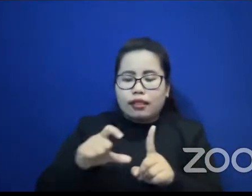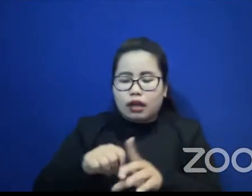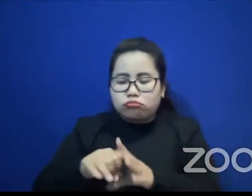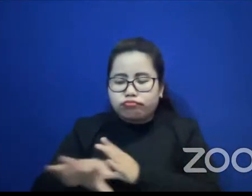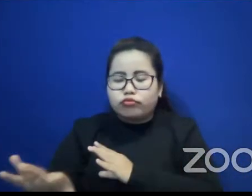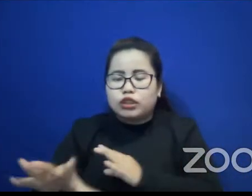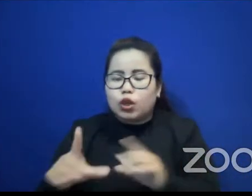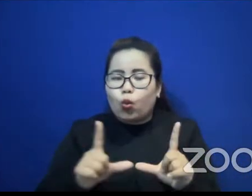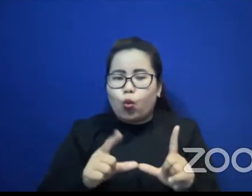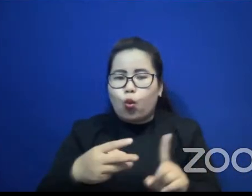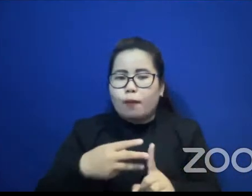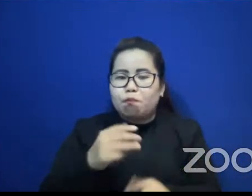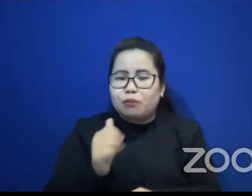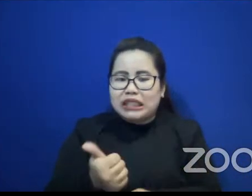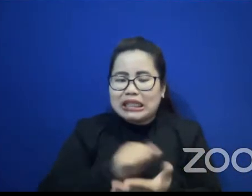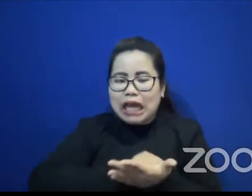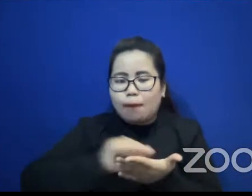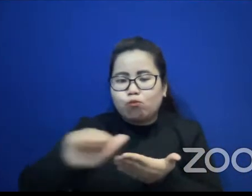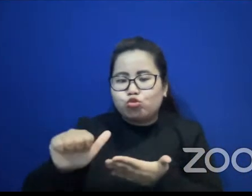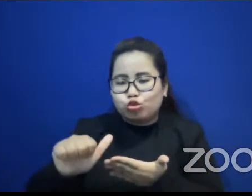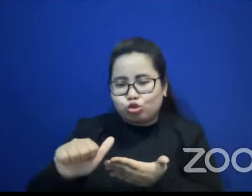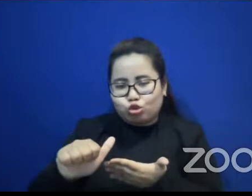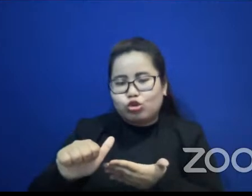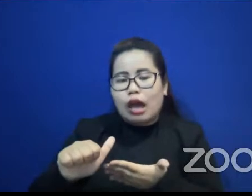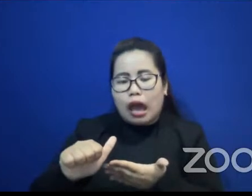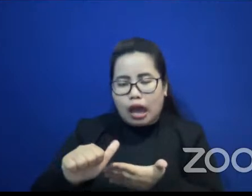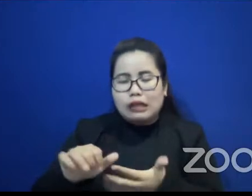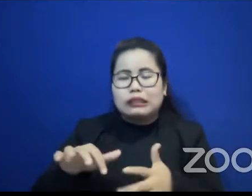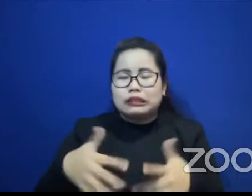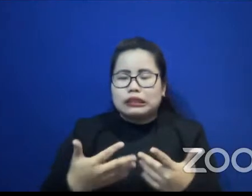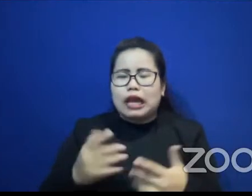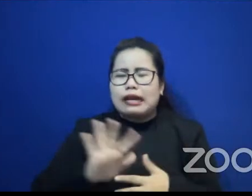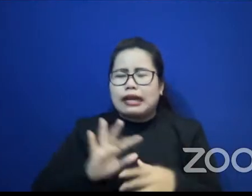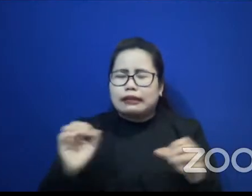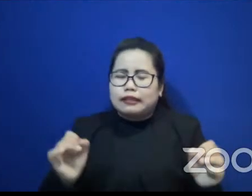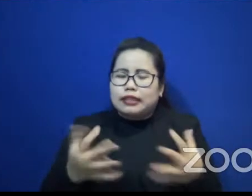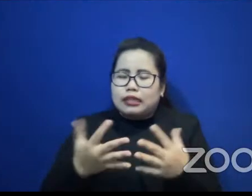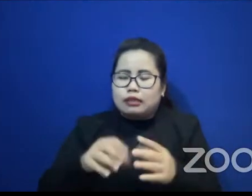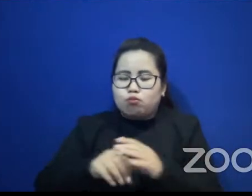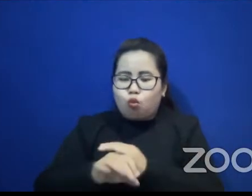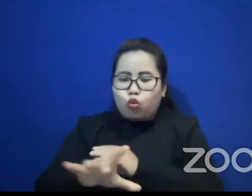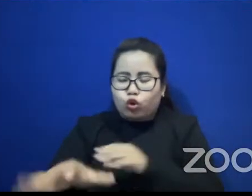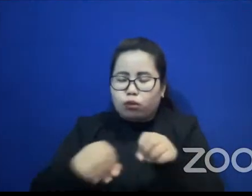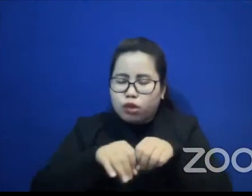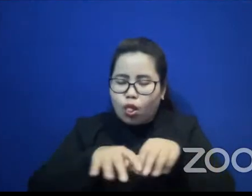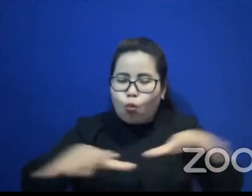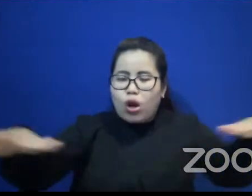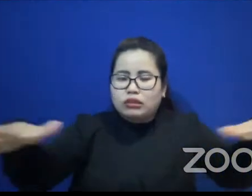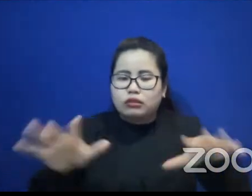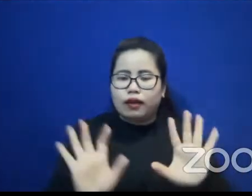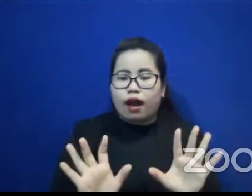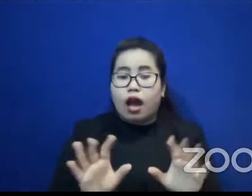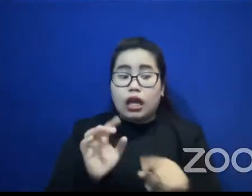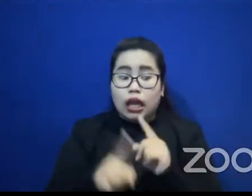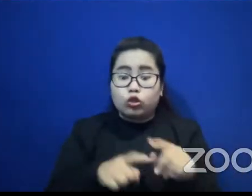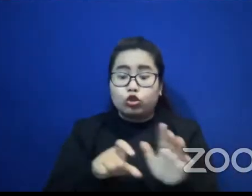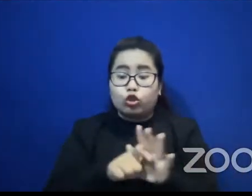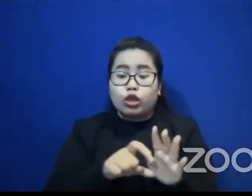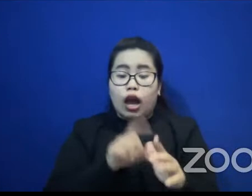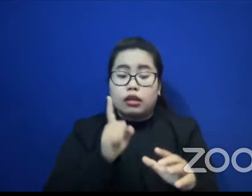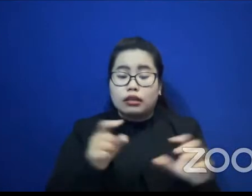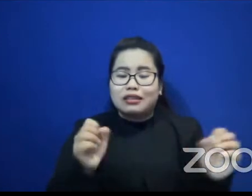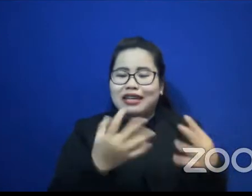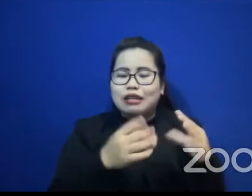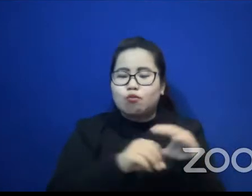wedding warna itu bisa dihapus lagi gitu supaya itu tidak terjadi kebocoran lebih lanjut ya jadi ketika terjadi kebocoran data tuh salah